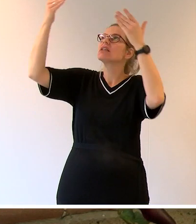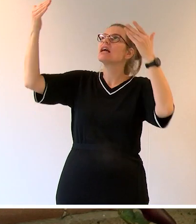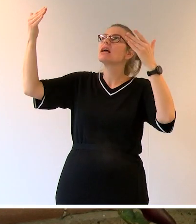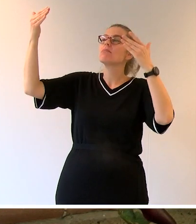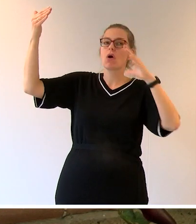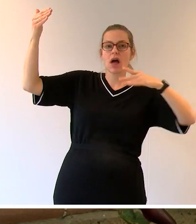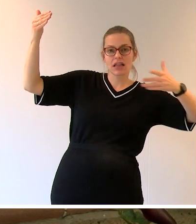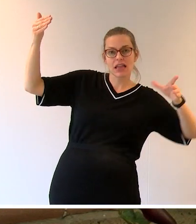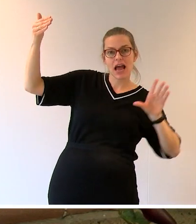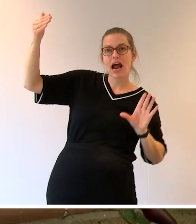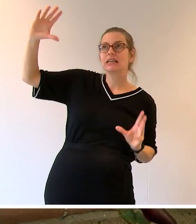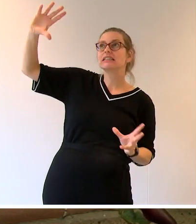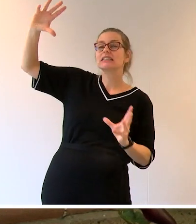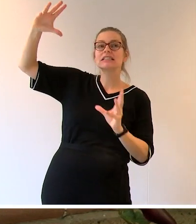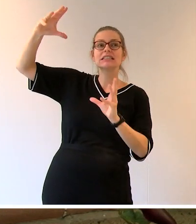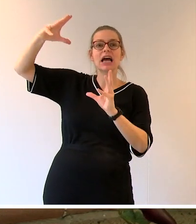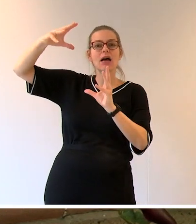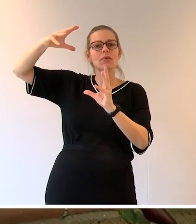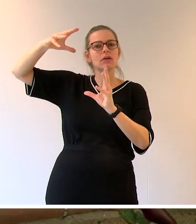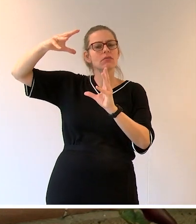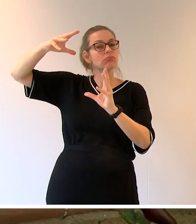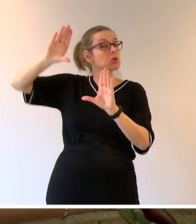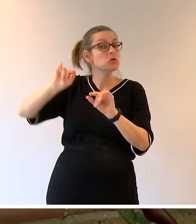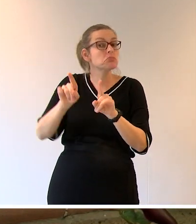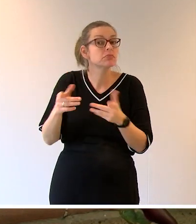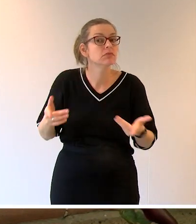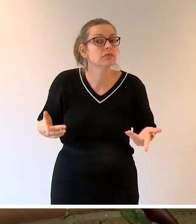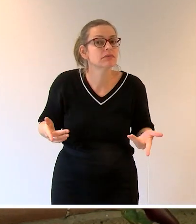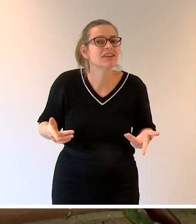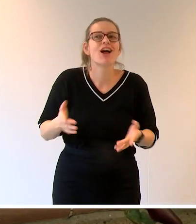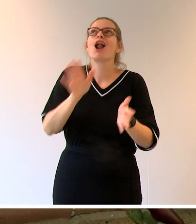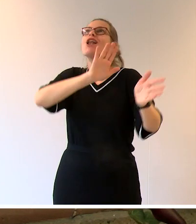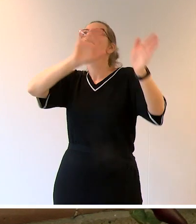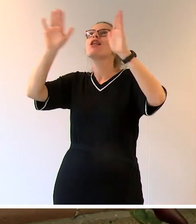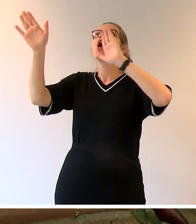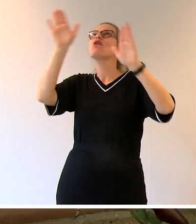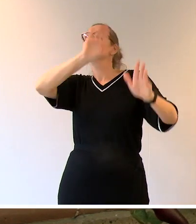aarde samen, ja, wat doen ze? Ze loven God.